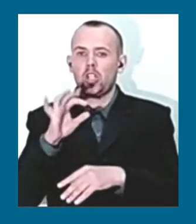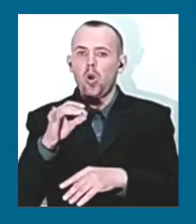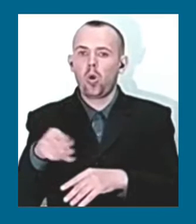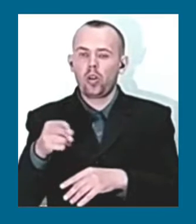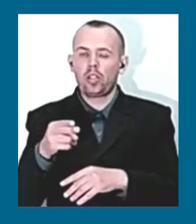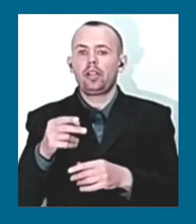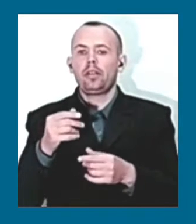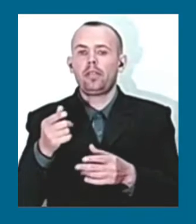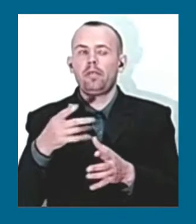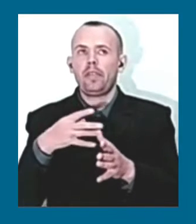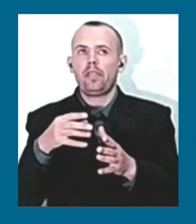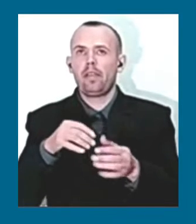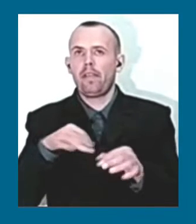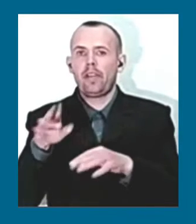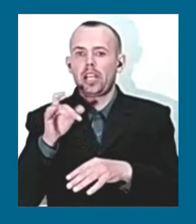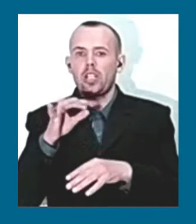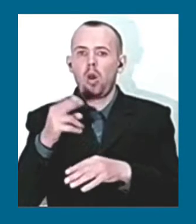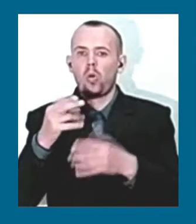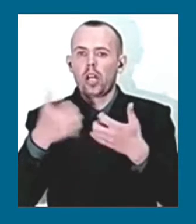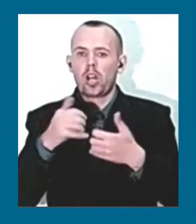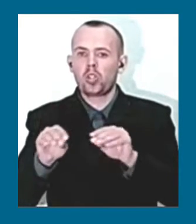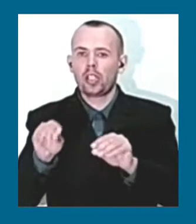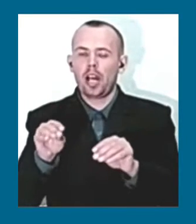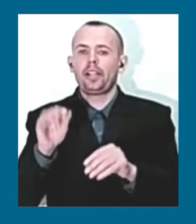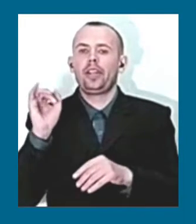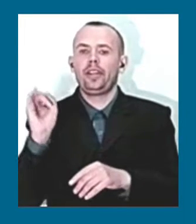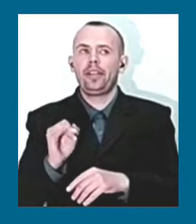кислородные концентраторы, и сатурация